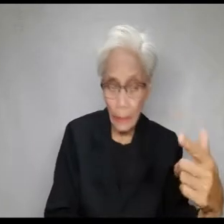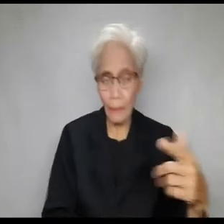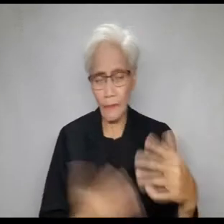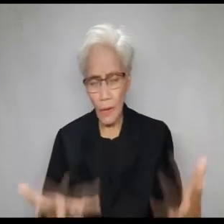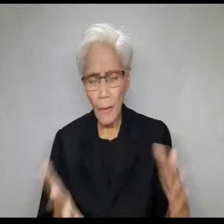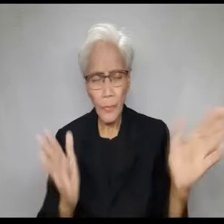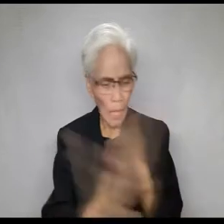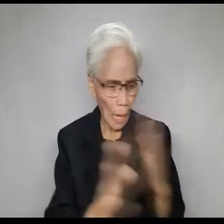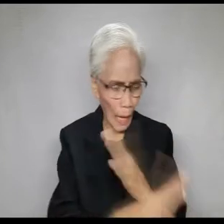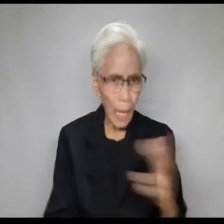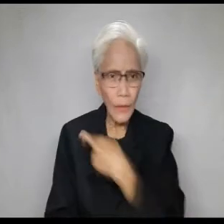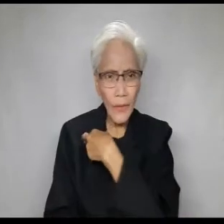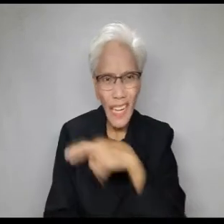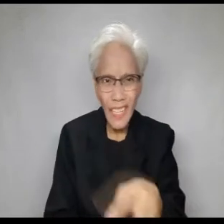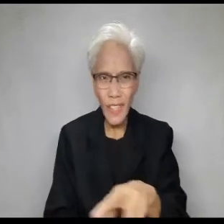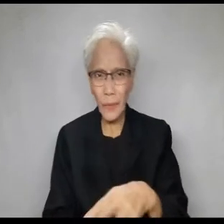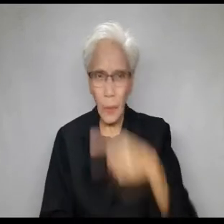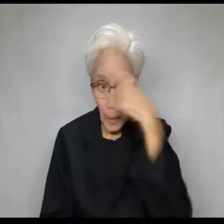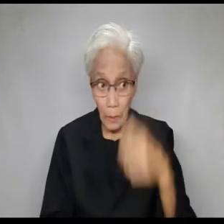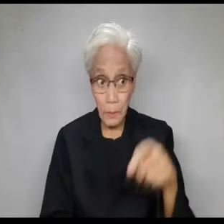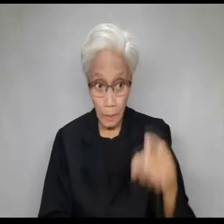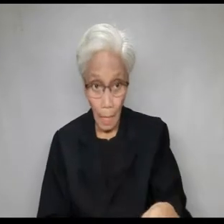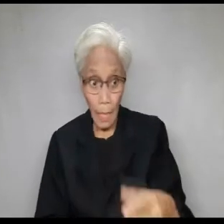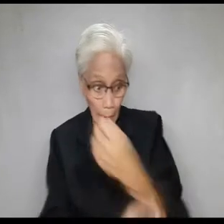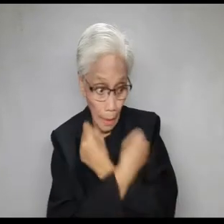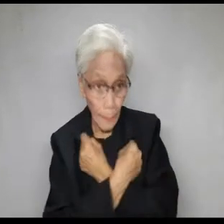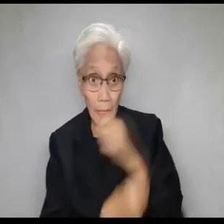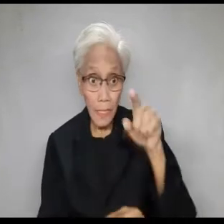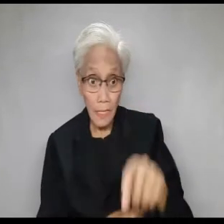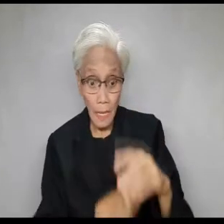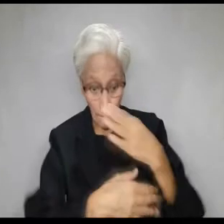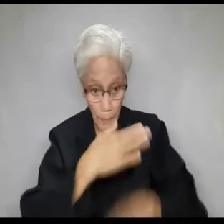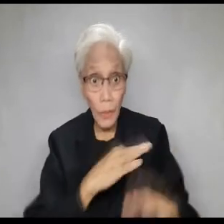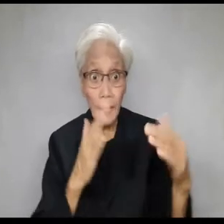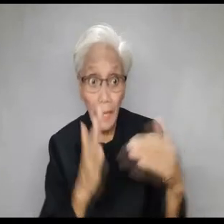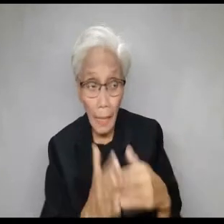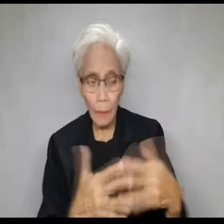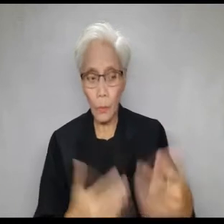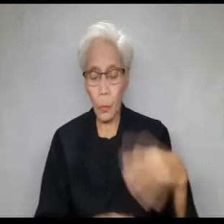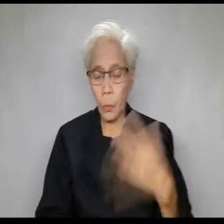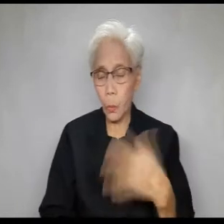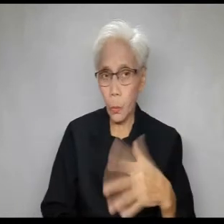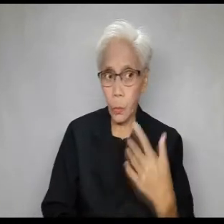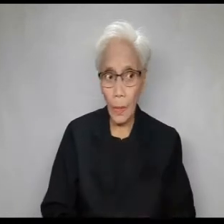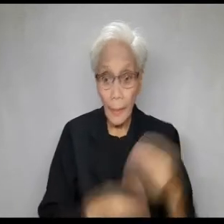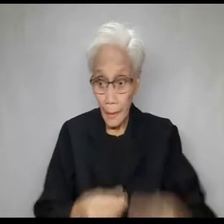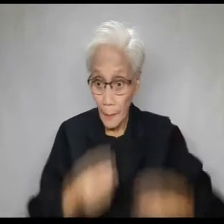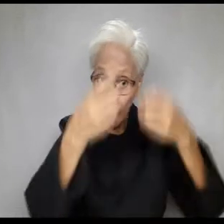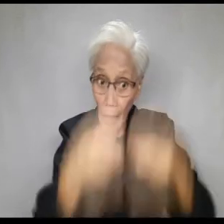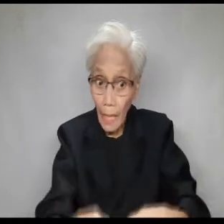na parang damit. Huwag papalit-palit ng relihiyon. Dahil na-inlove ka sa born again, magbo-born again ka na rin. Ang babaw mo,